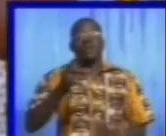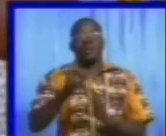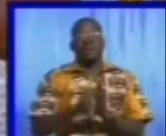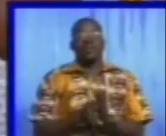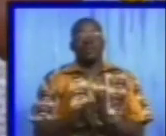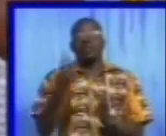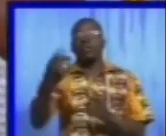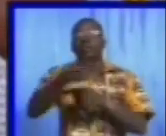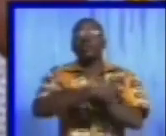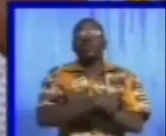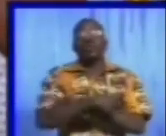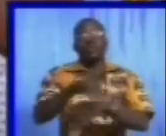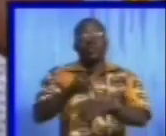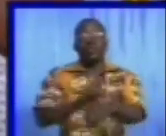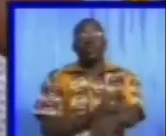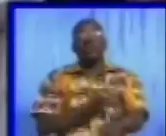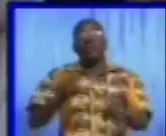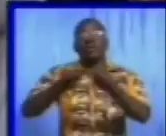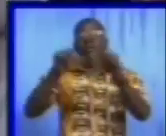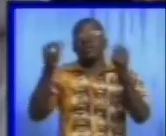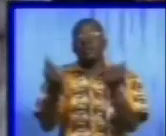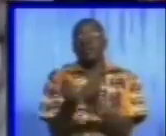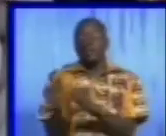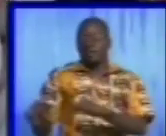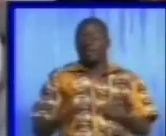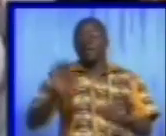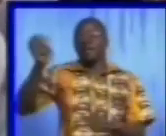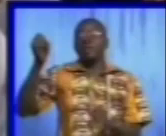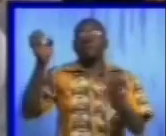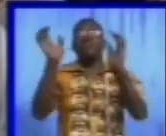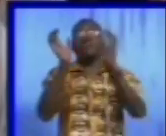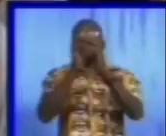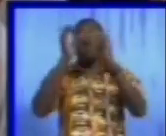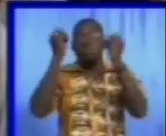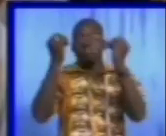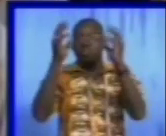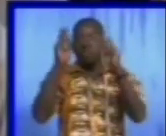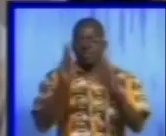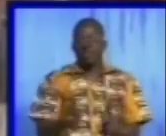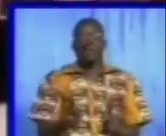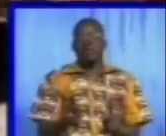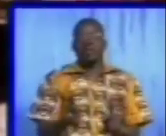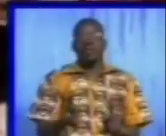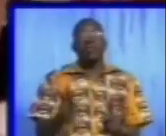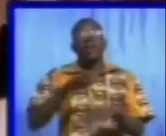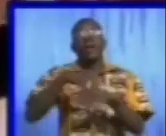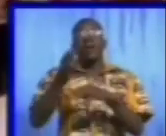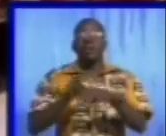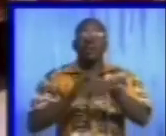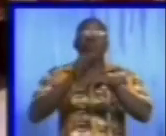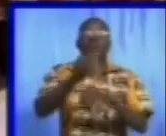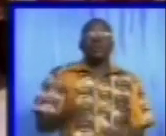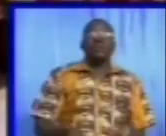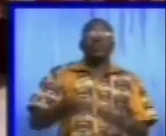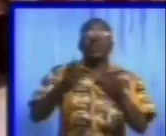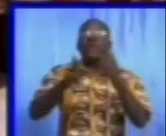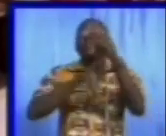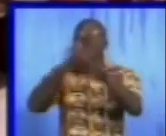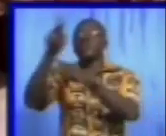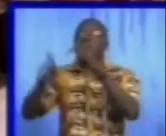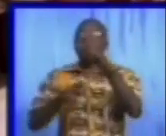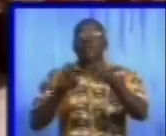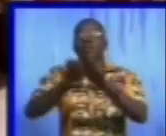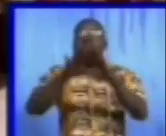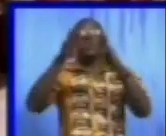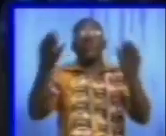jours durant, l'association a organisé une série d'activités pour toucher le maximum de personnes. Au-delà des messages adressés aux populations, lors de la cérémonie de